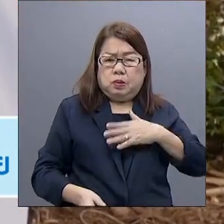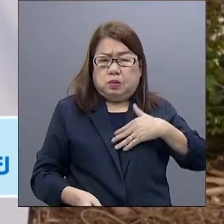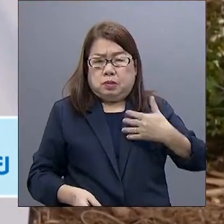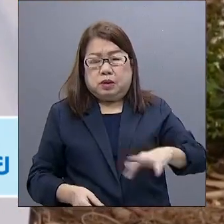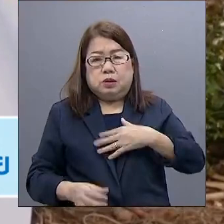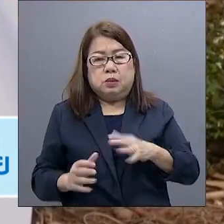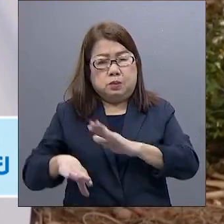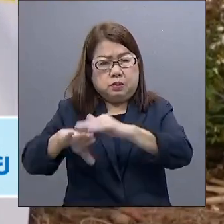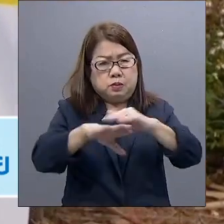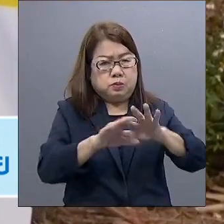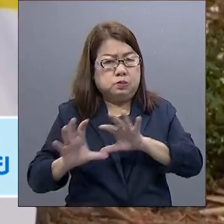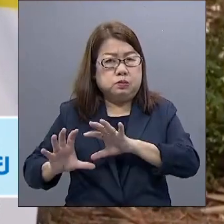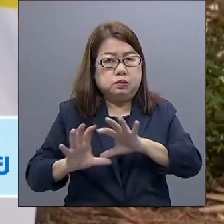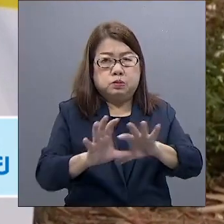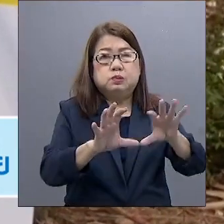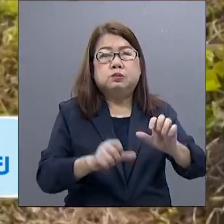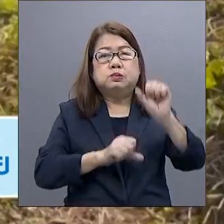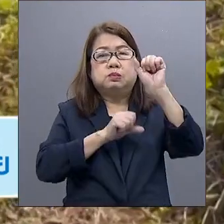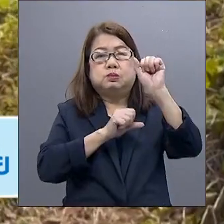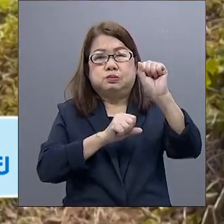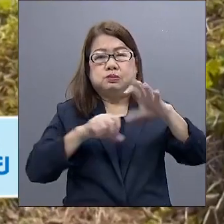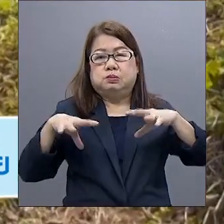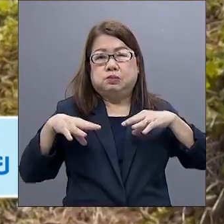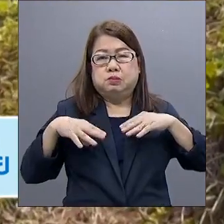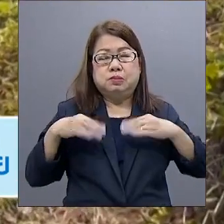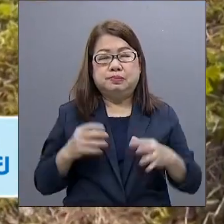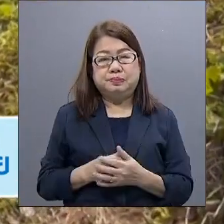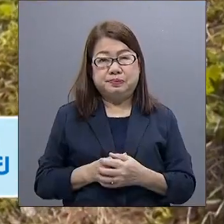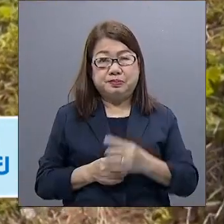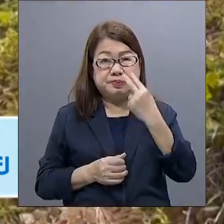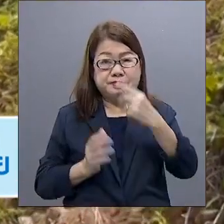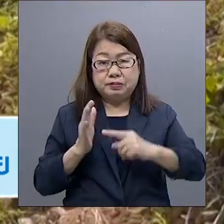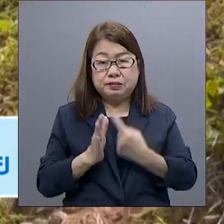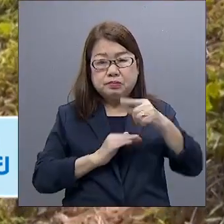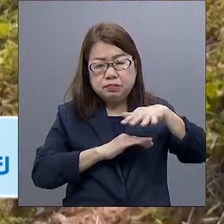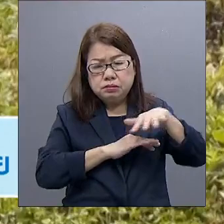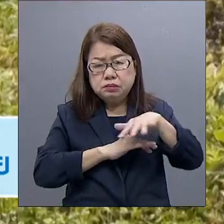่อต้านขดขานขึ้ไปกแบนี้แล้พืนทดังเรากเป็พื้นที่ต้นน้ำ deh